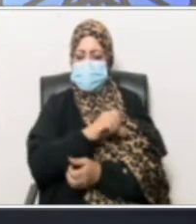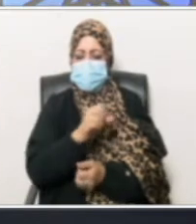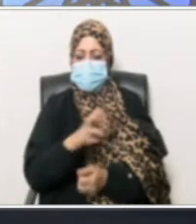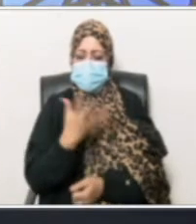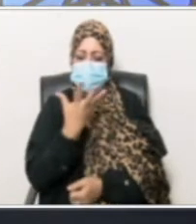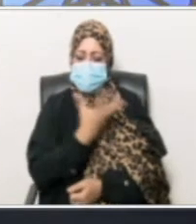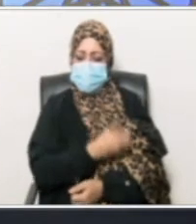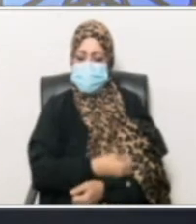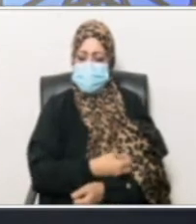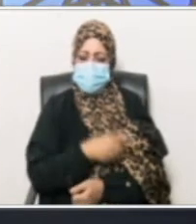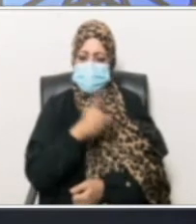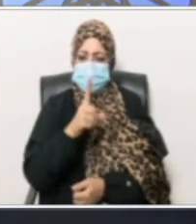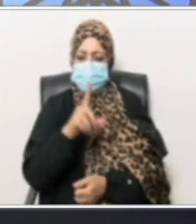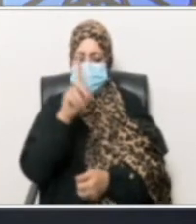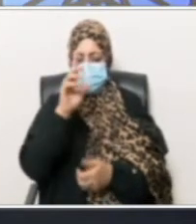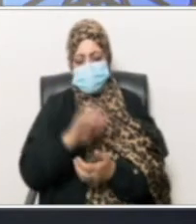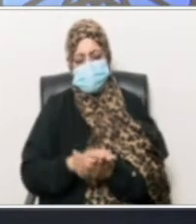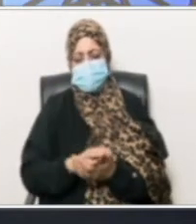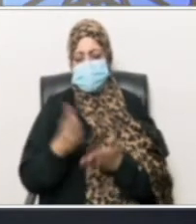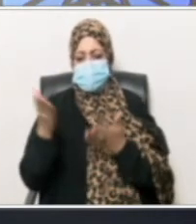أخي محمد.